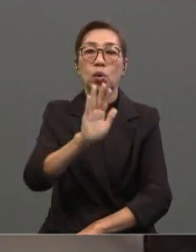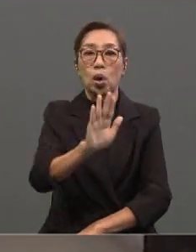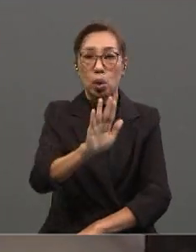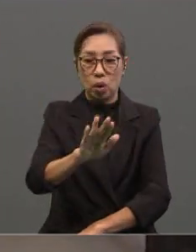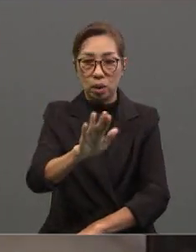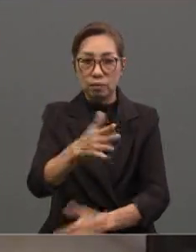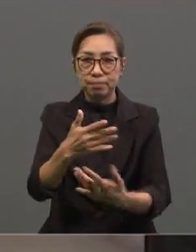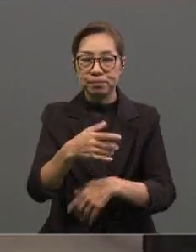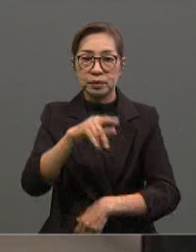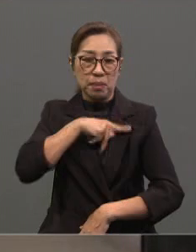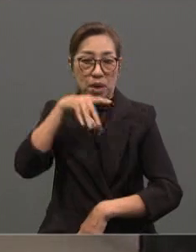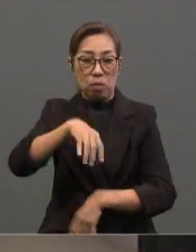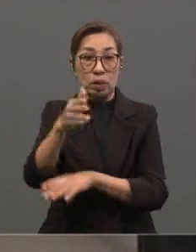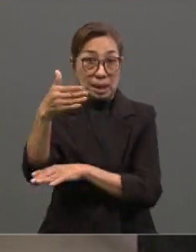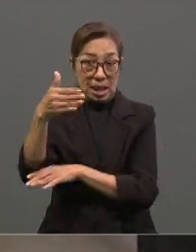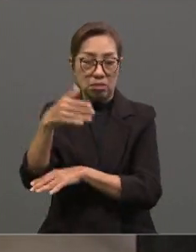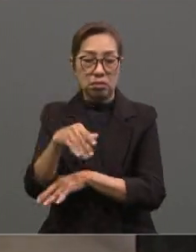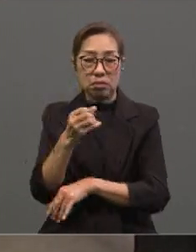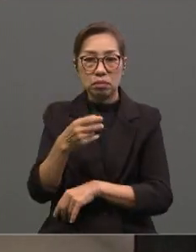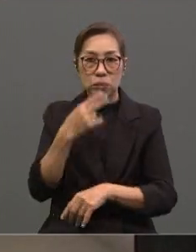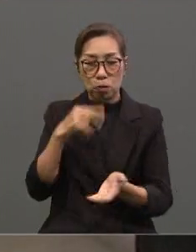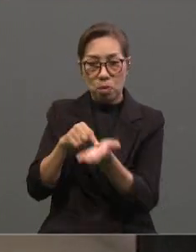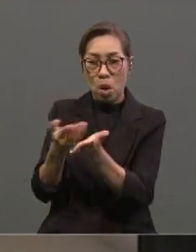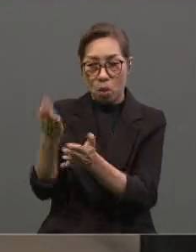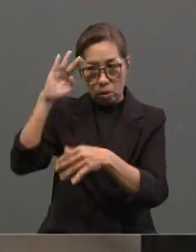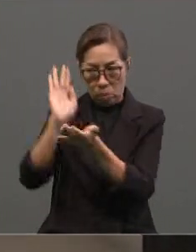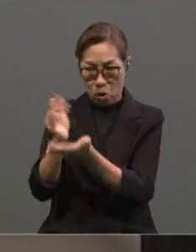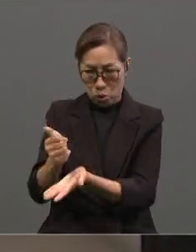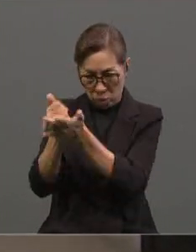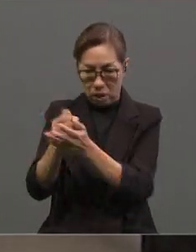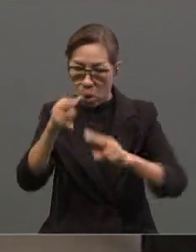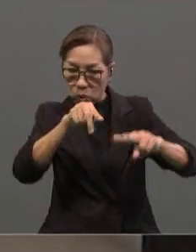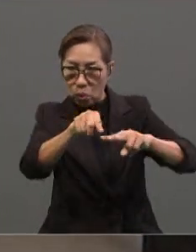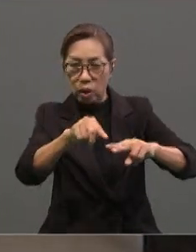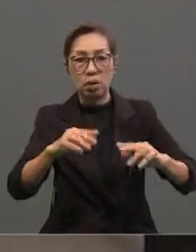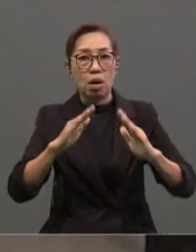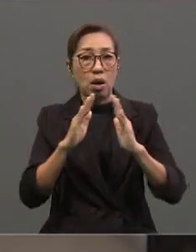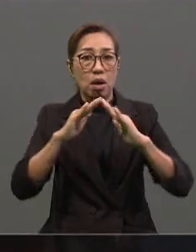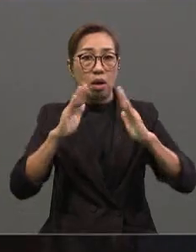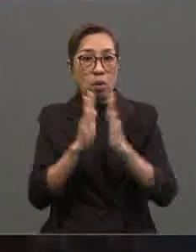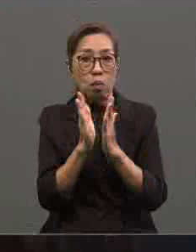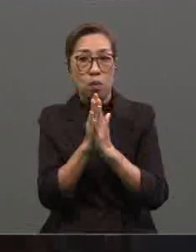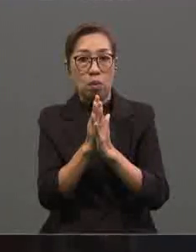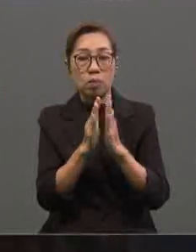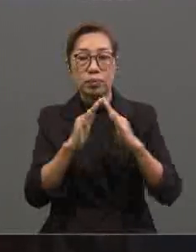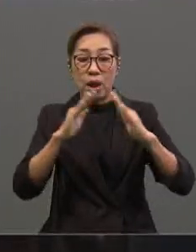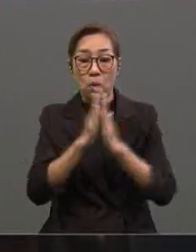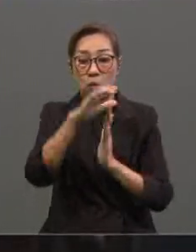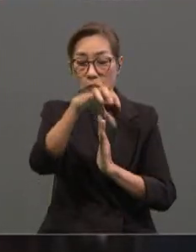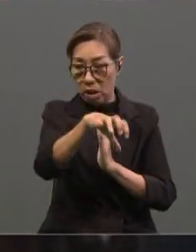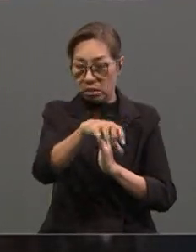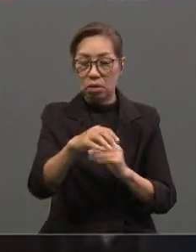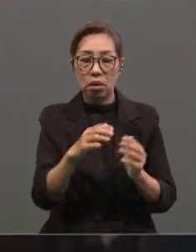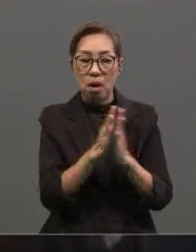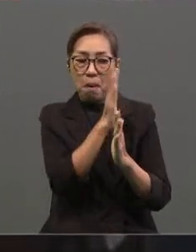พุทธศาสนาแห่งชาติให้ช่วยตรวจสอบพฤติกรรมของอดีตพระพรหมประทานฝ่ายสงฆ์ของวัดป่าดังกล่าวนะครับว่ามีการ